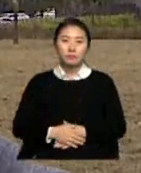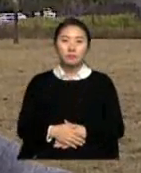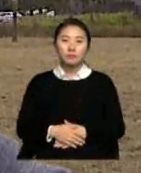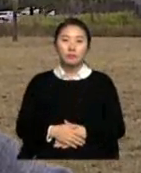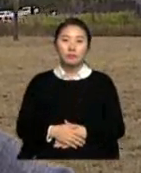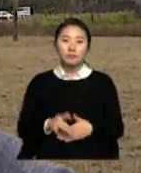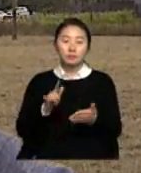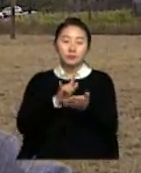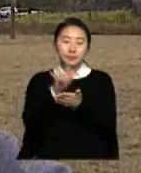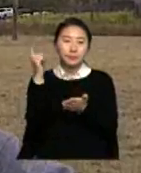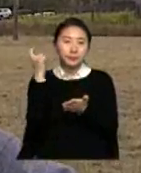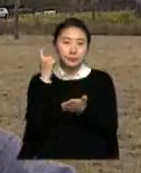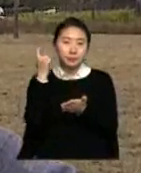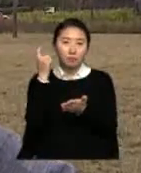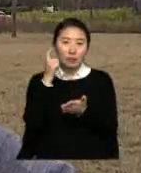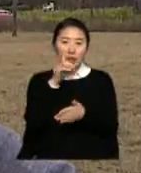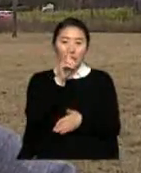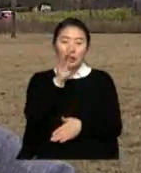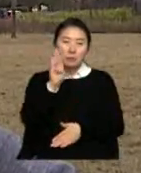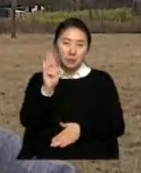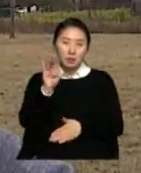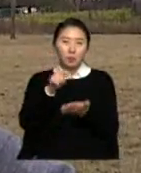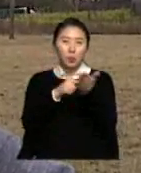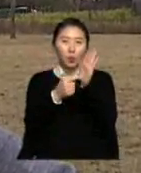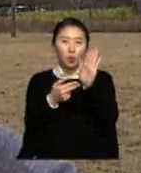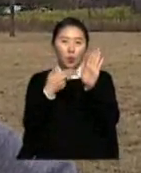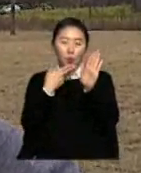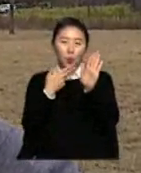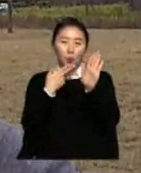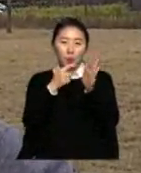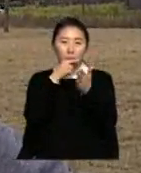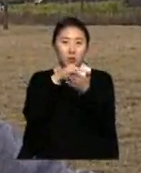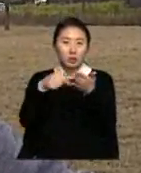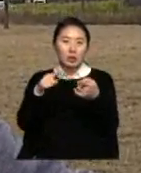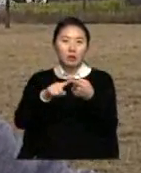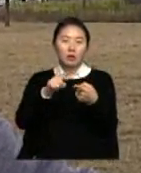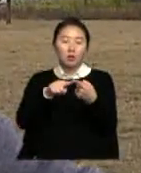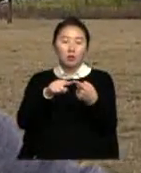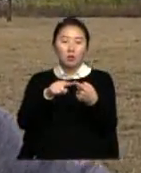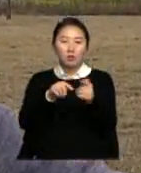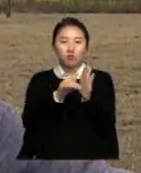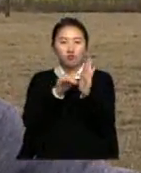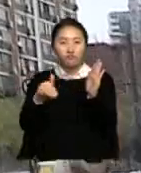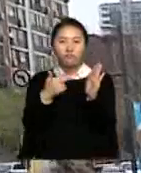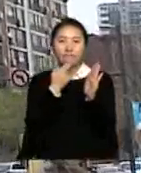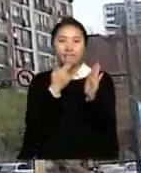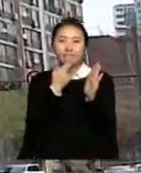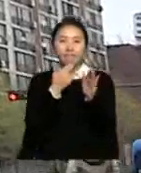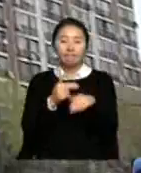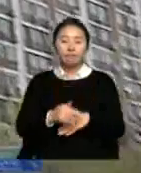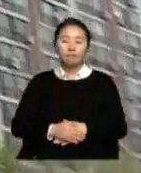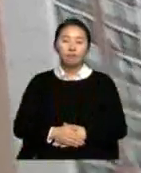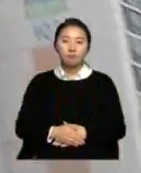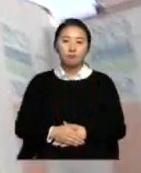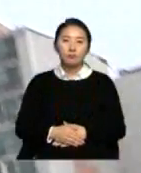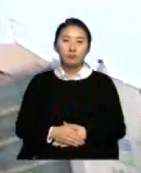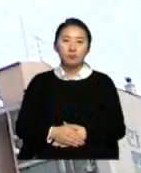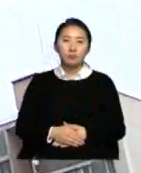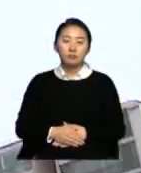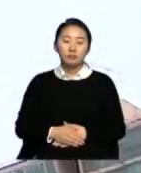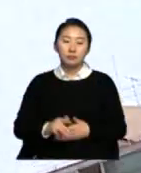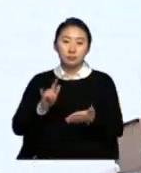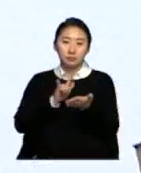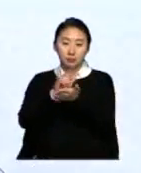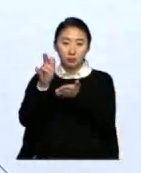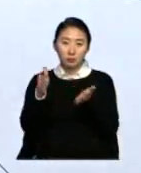하지만 항공소음의 경우 데시벨 단위로 표현하지 않아 소음 피해에 대한 목소리를 내기도 어려운 상황입니다. 여기에 비행